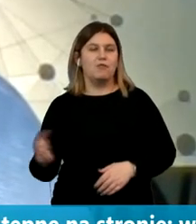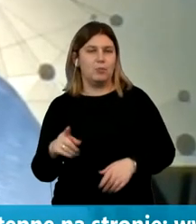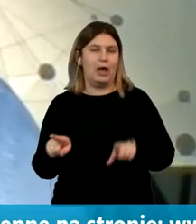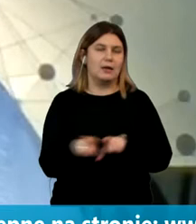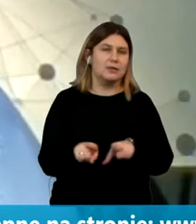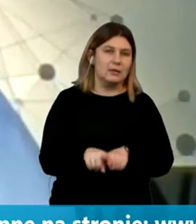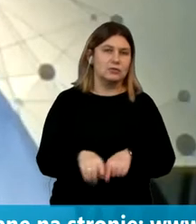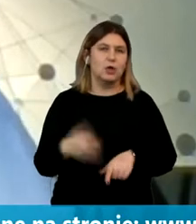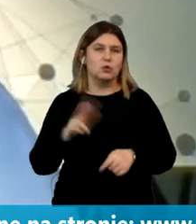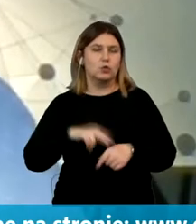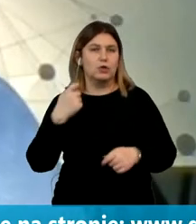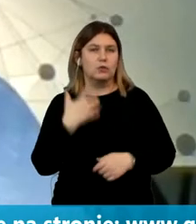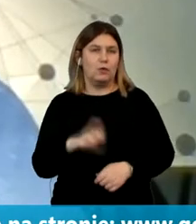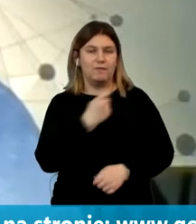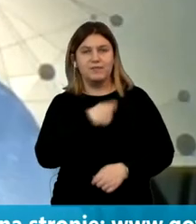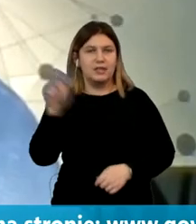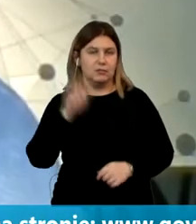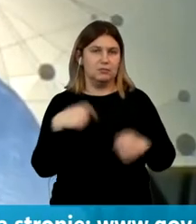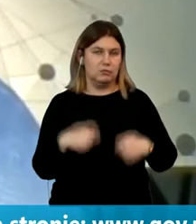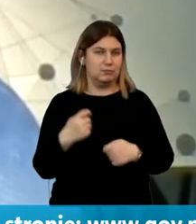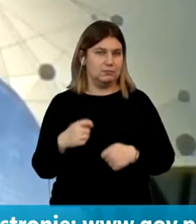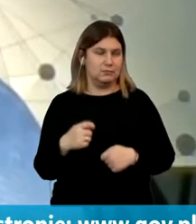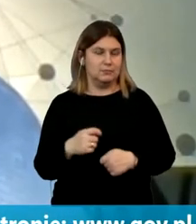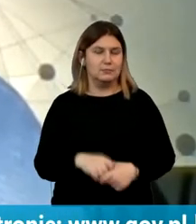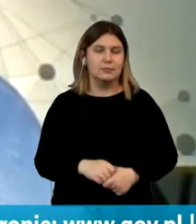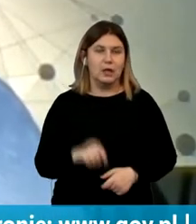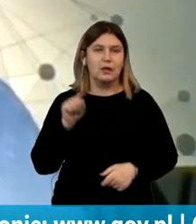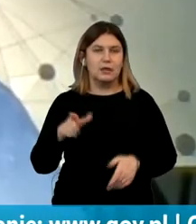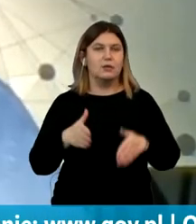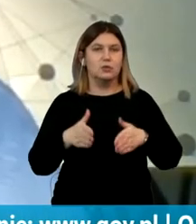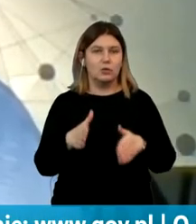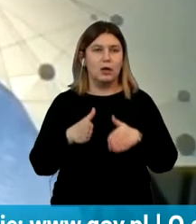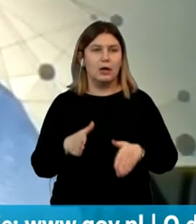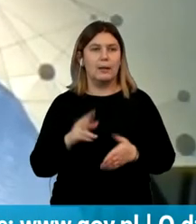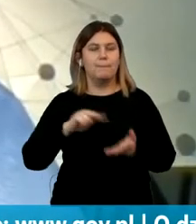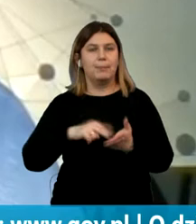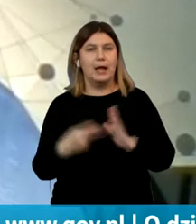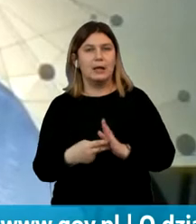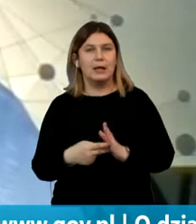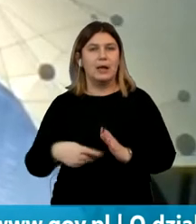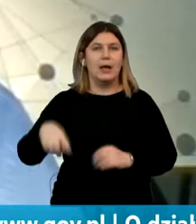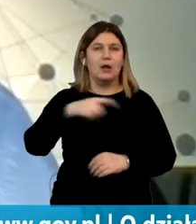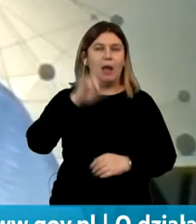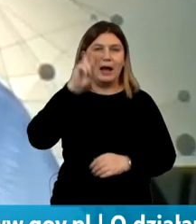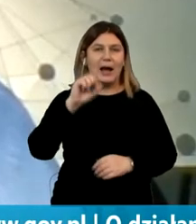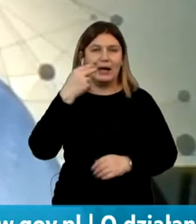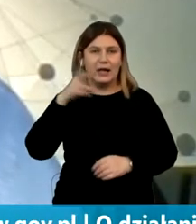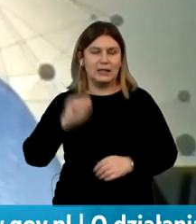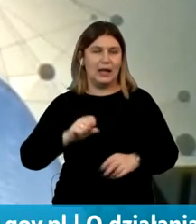chcą wyjeżdżać ze Szczecina, bo wiemy, że jeszcze ta droga planowana pomiędzy rondem Hakena a autostradą